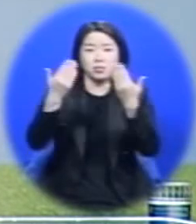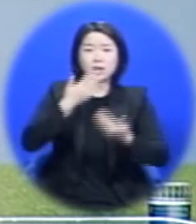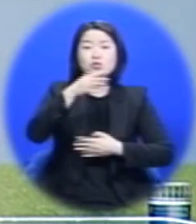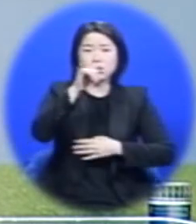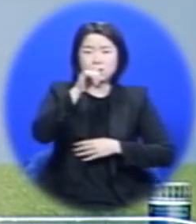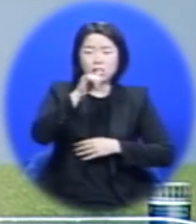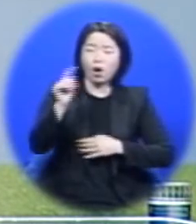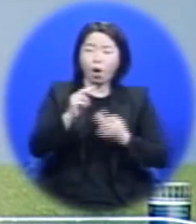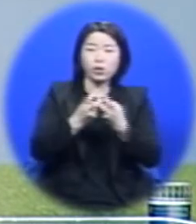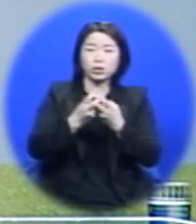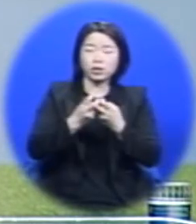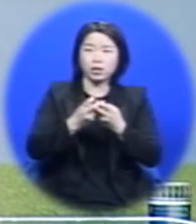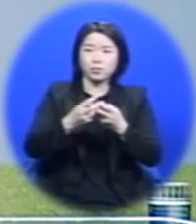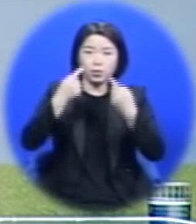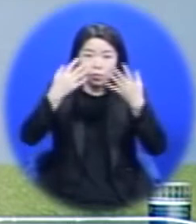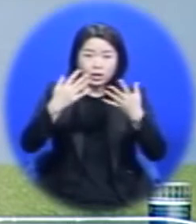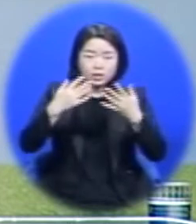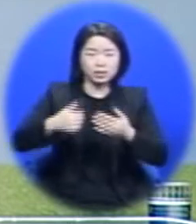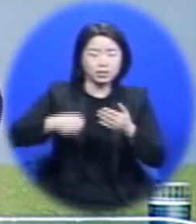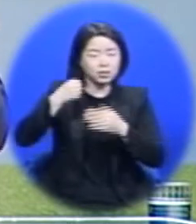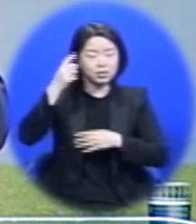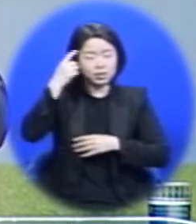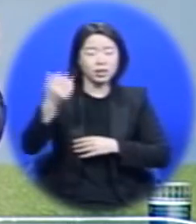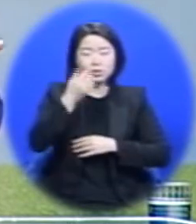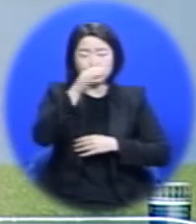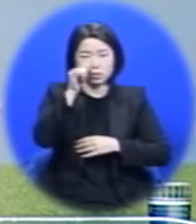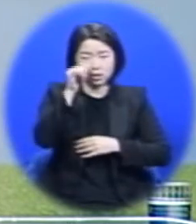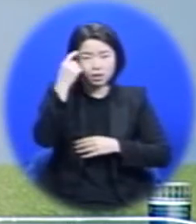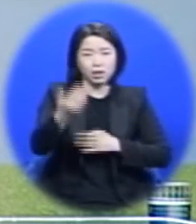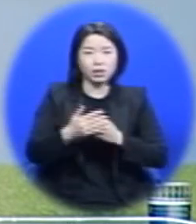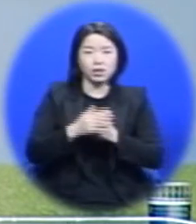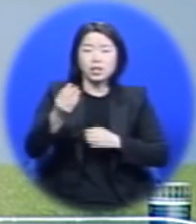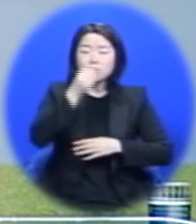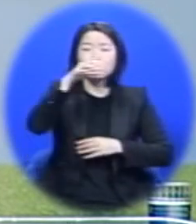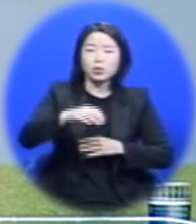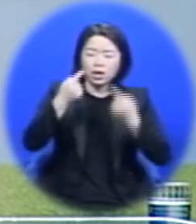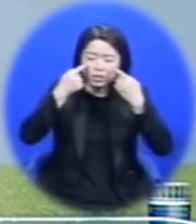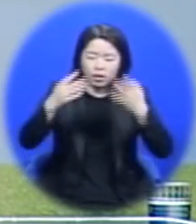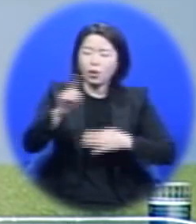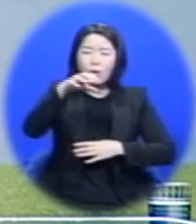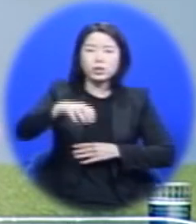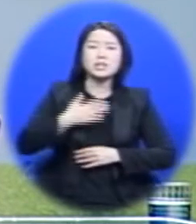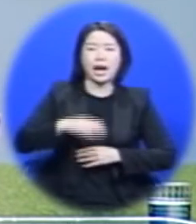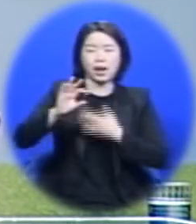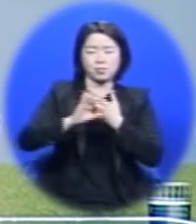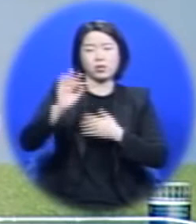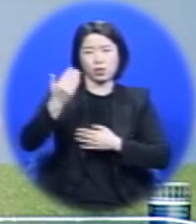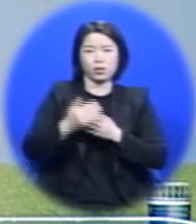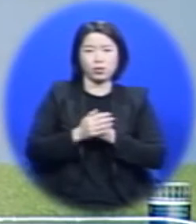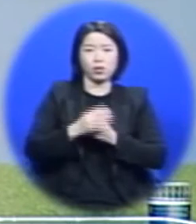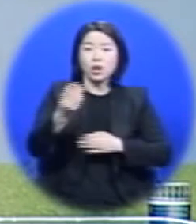어떻게 그렇게 장담할 수 있는가? 성소가 어딘지를 정확히 알면 됩니다. 여러분, 성소가